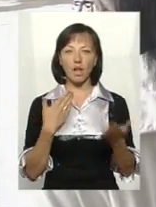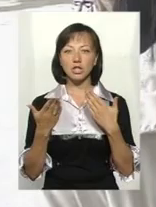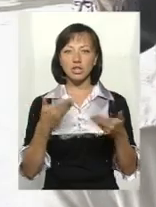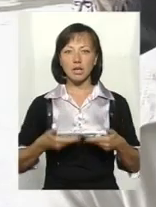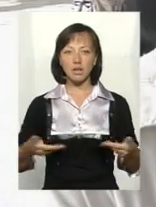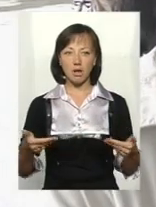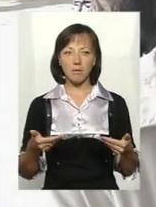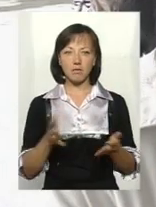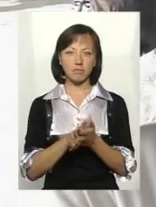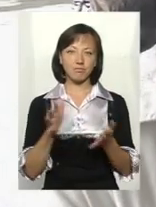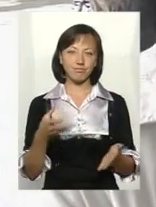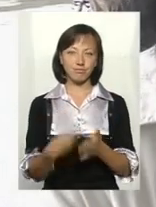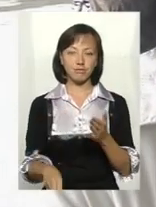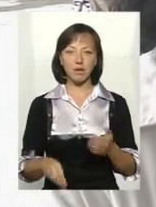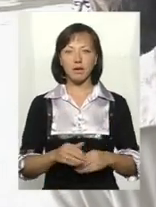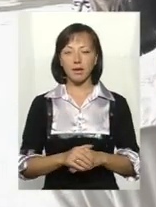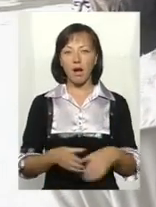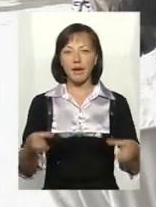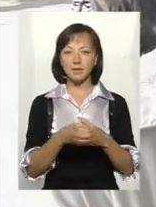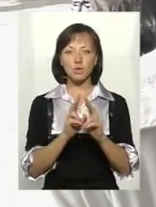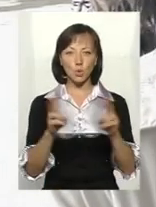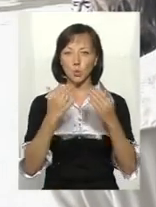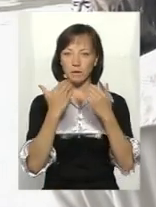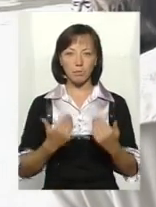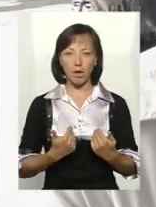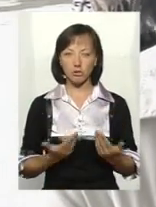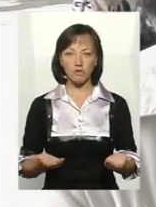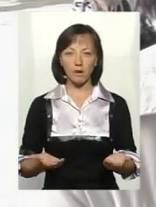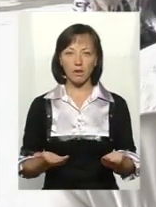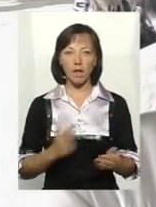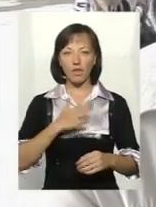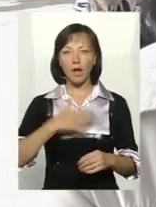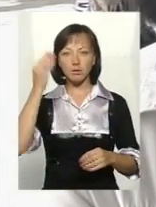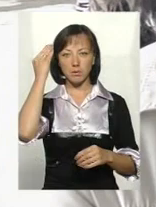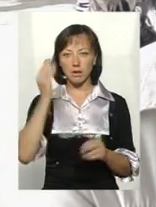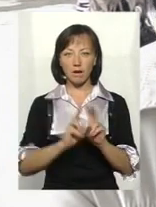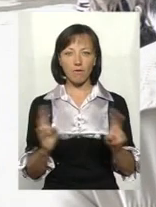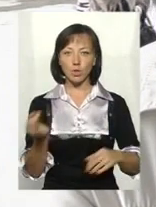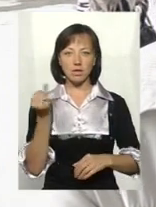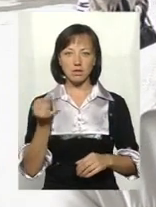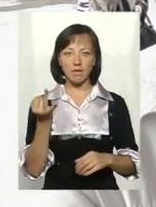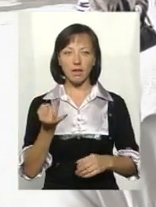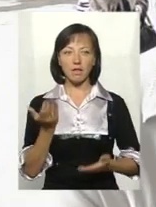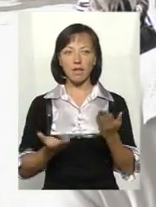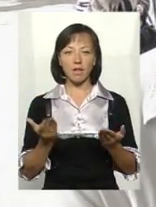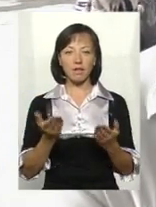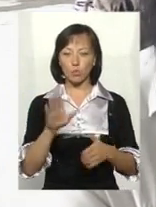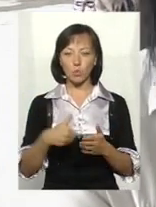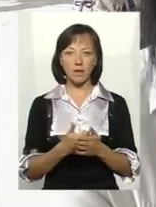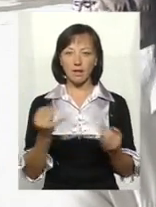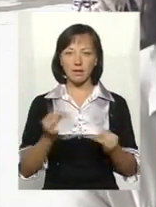к нам какое-то пренебрежительное. Действительно, коллектив никто не спрашивал. Наше мнение никого не интересовало и, наверное, не